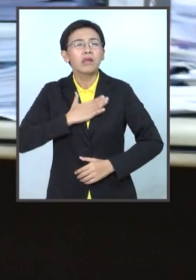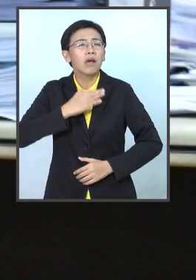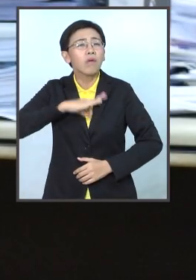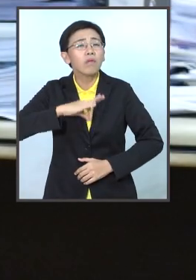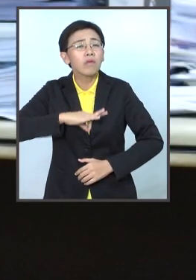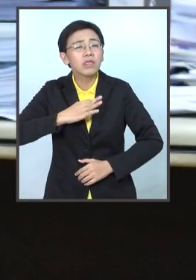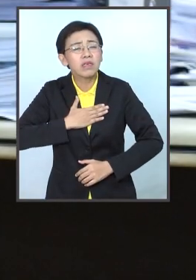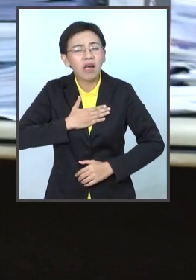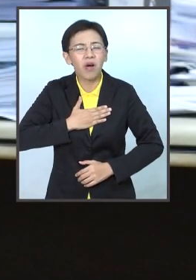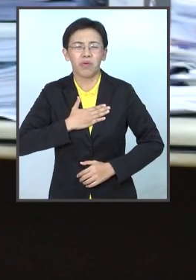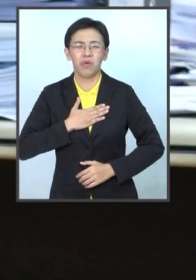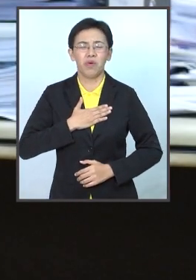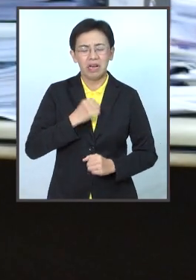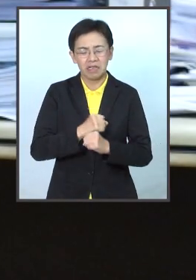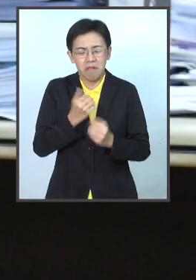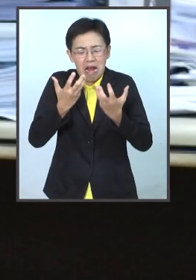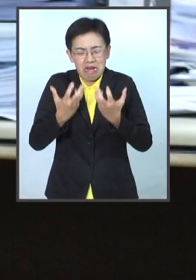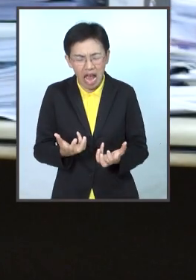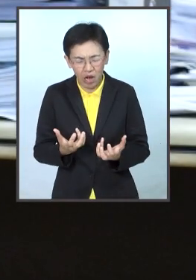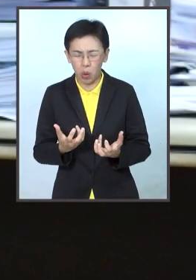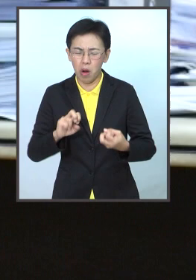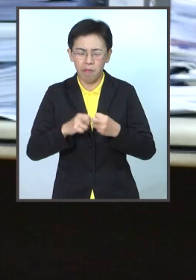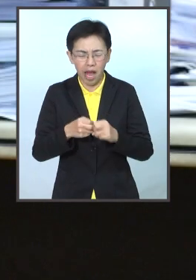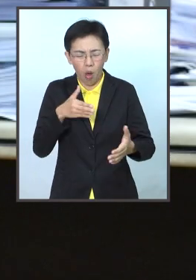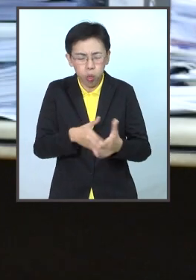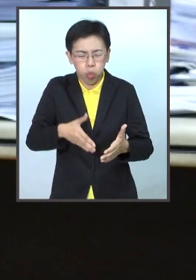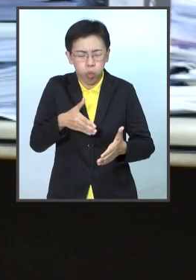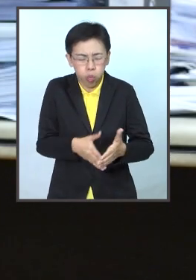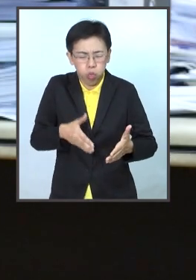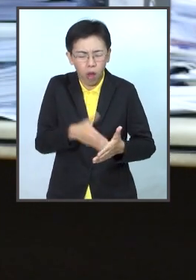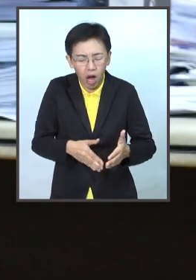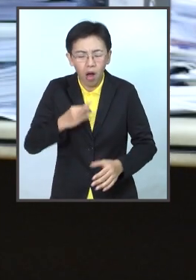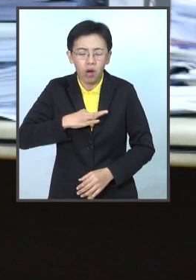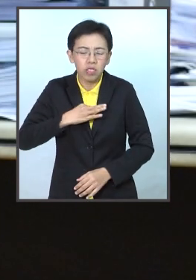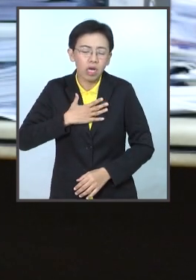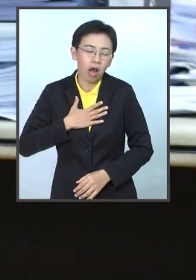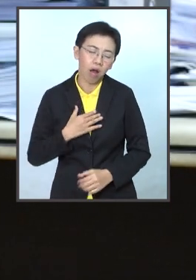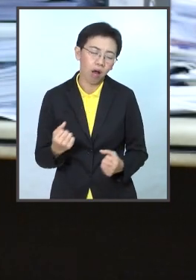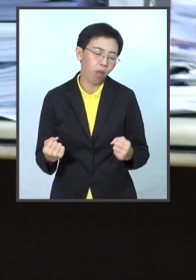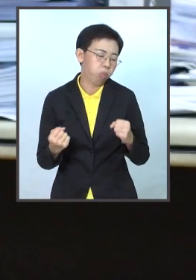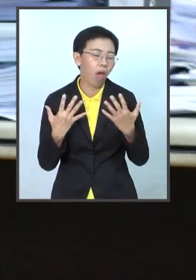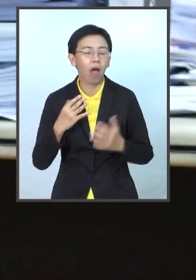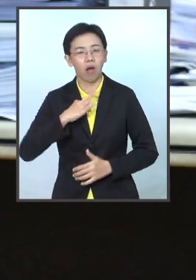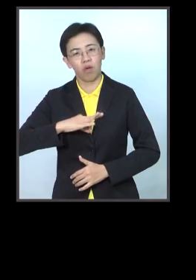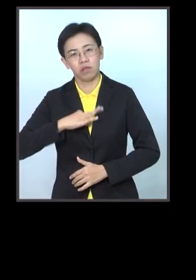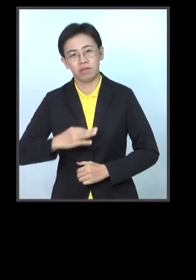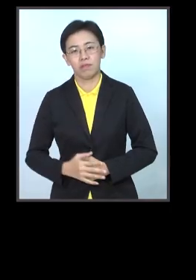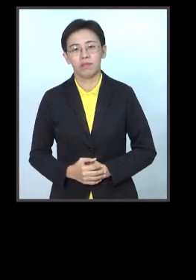องว่ามันเป็นงานหนักหรือมันมีอุปสรรคมันก็จะก่อให้เกิดบั่นทอนในใจเรามากกว่า